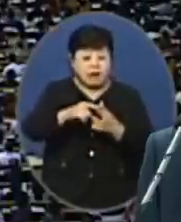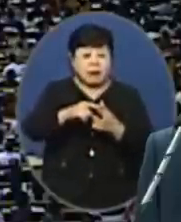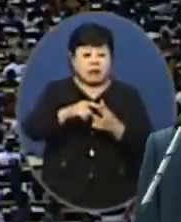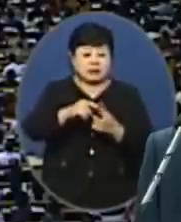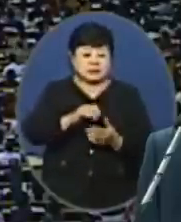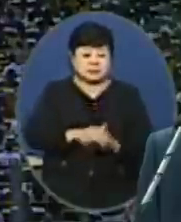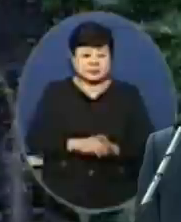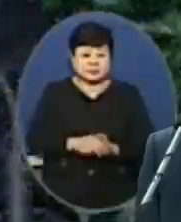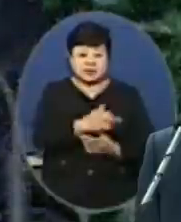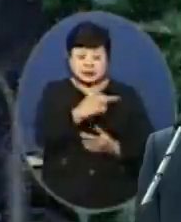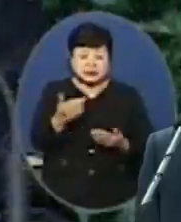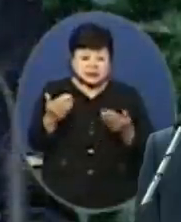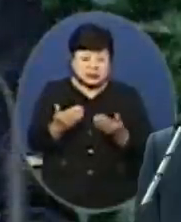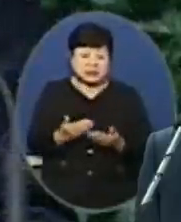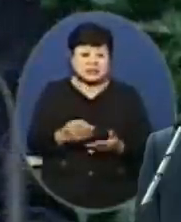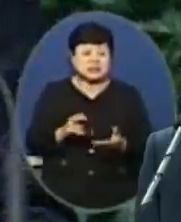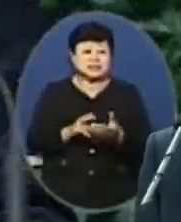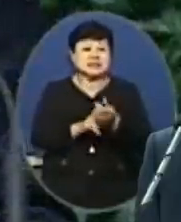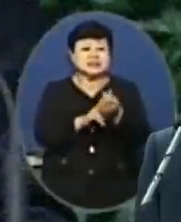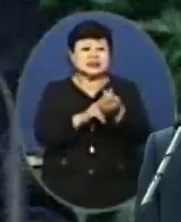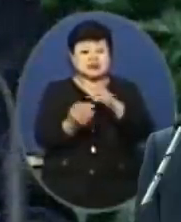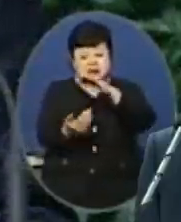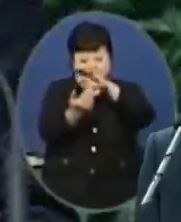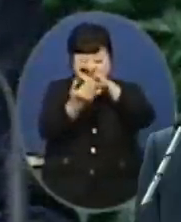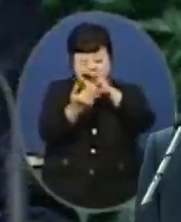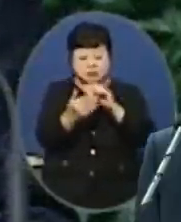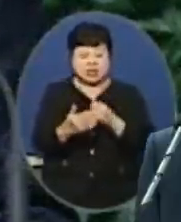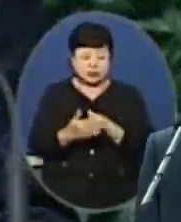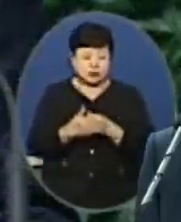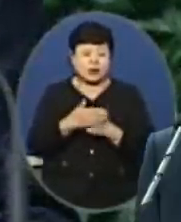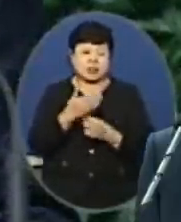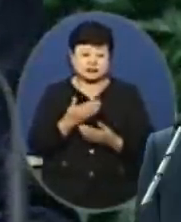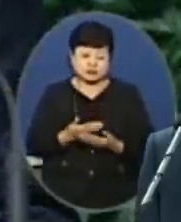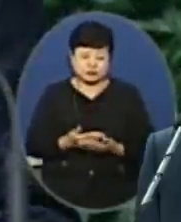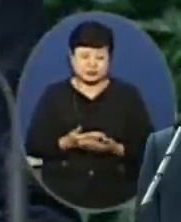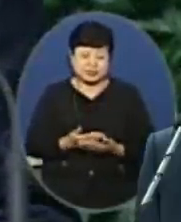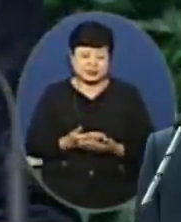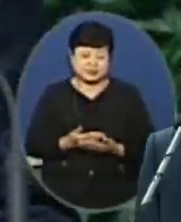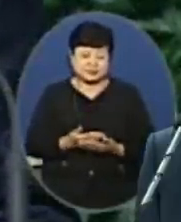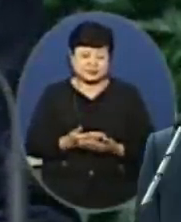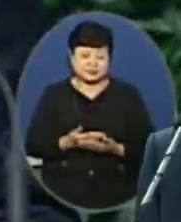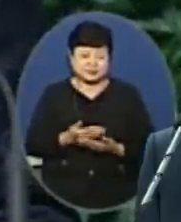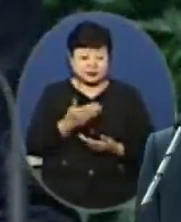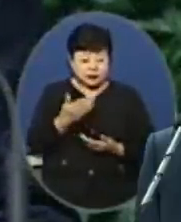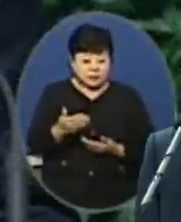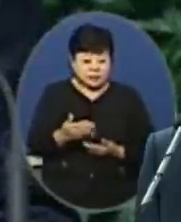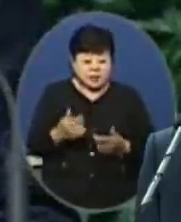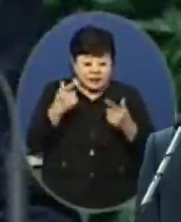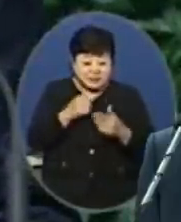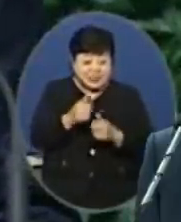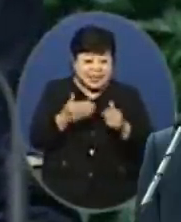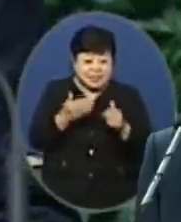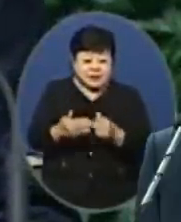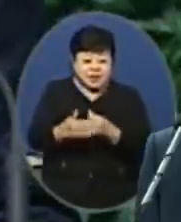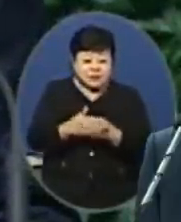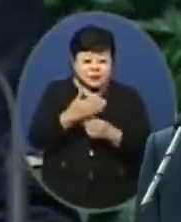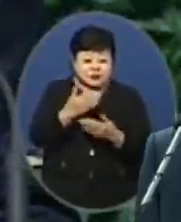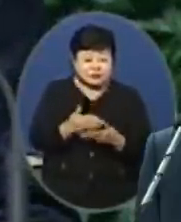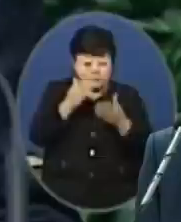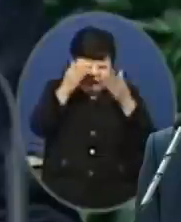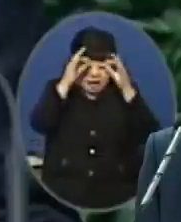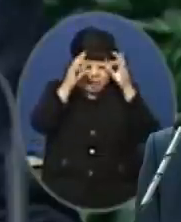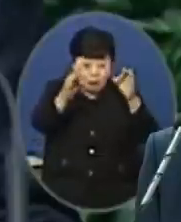더 큰 일이 이루어질 수 있도록 도와주시는 것입니다. 여러분 우리는 항상 하나님의 도우심을